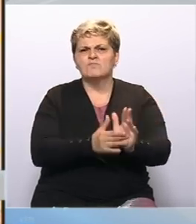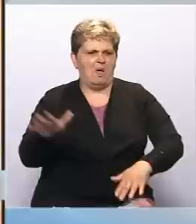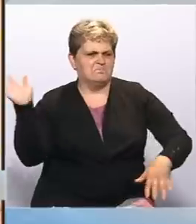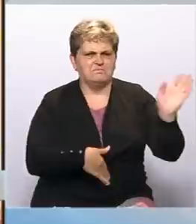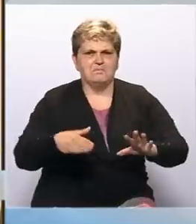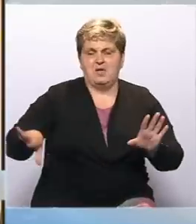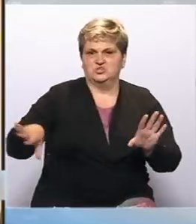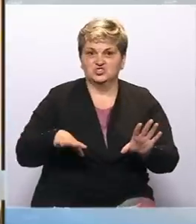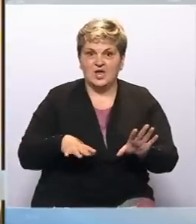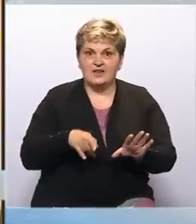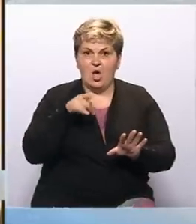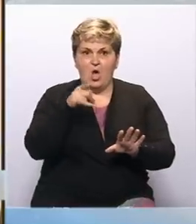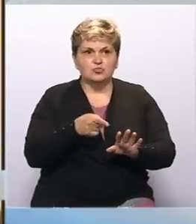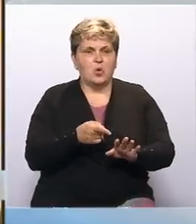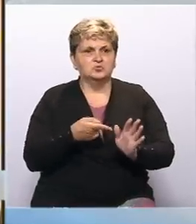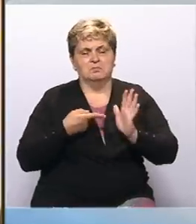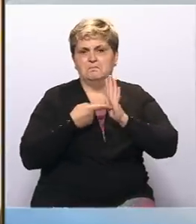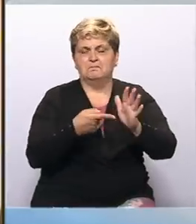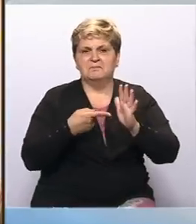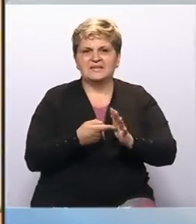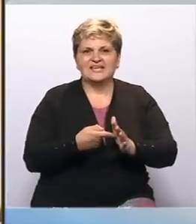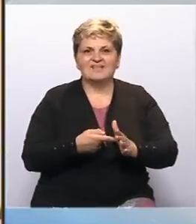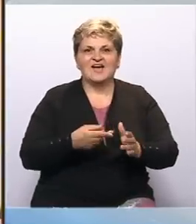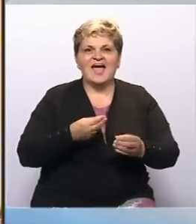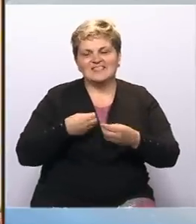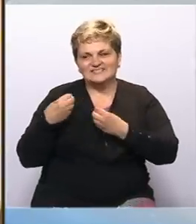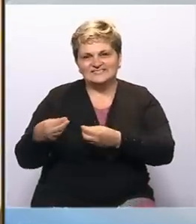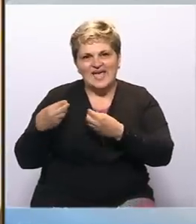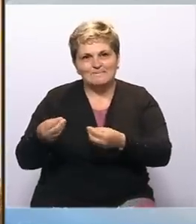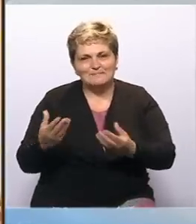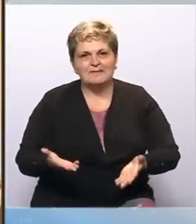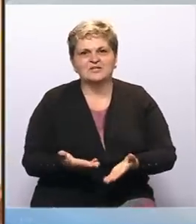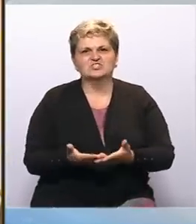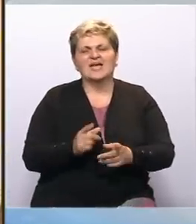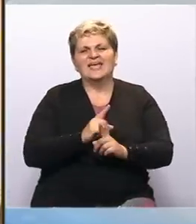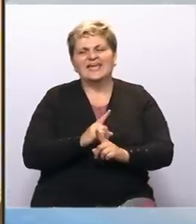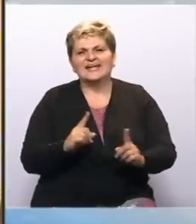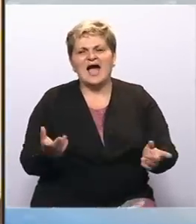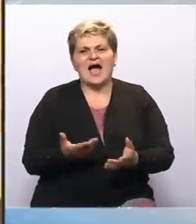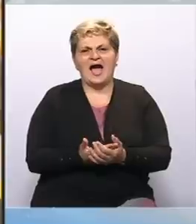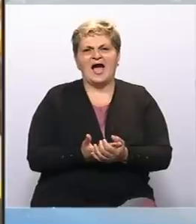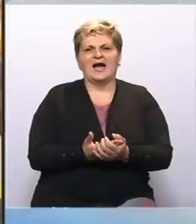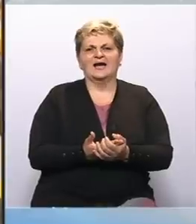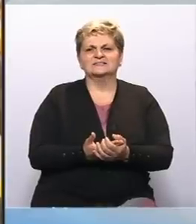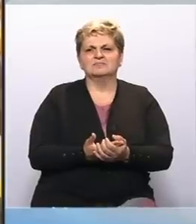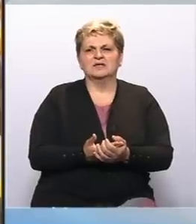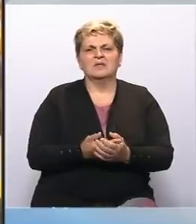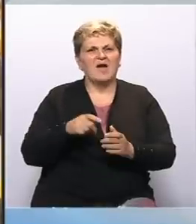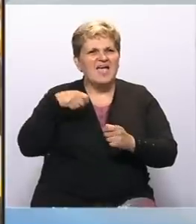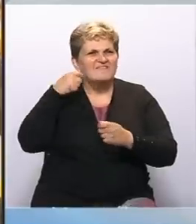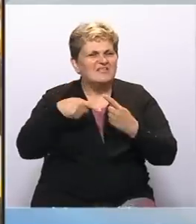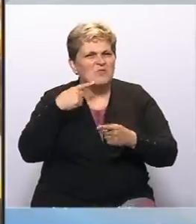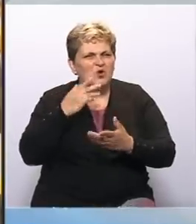ženama. To se prikazivalo tako da su se prepričavale replike, da sad ne navodim razne filmova kojih se